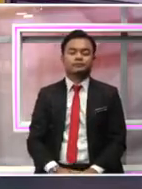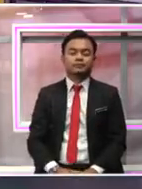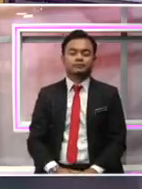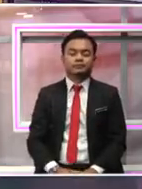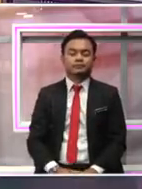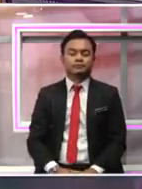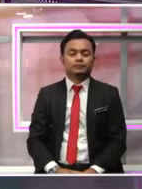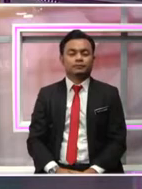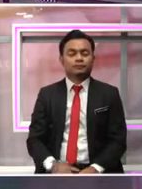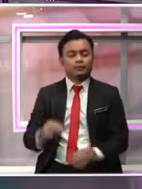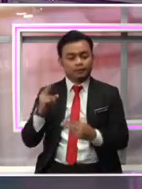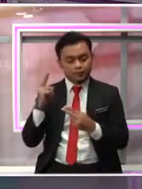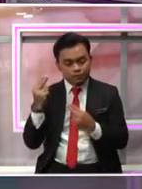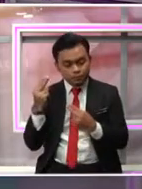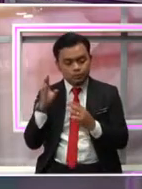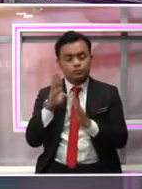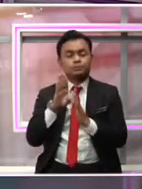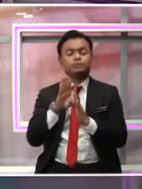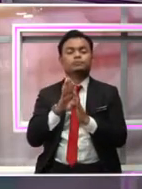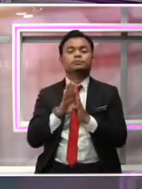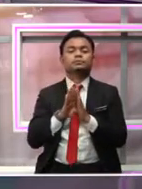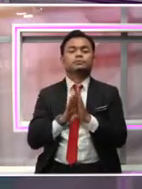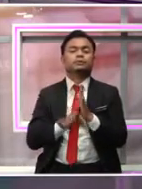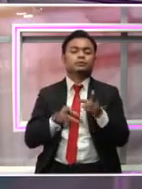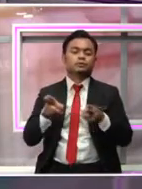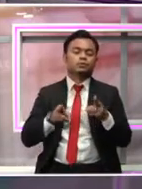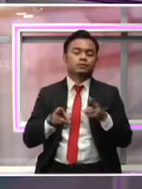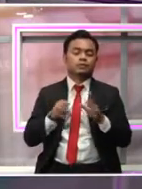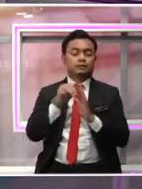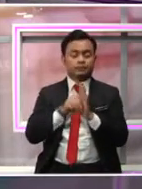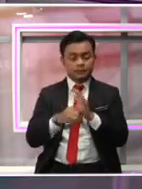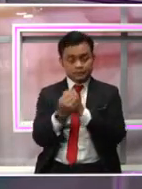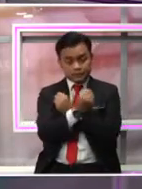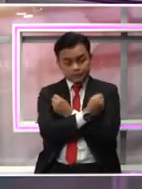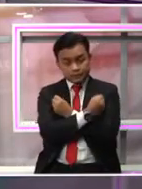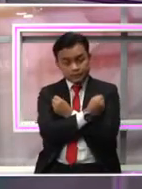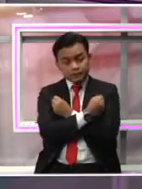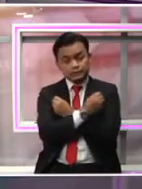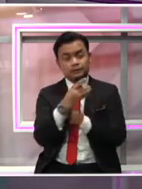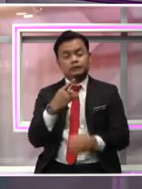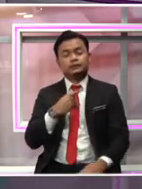harus berusaha menyayangi diri kita dan tubuh kita